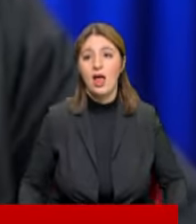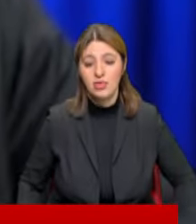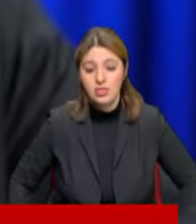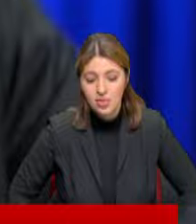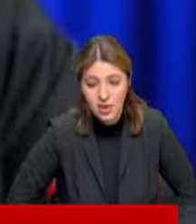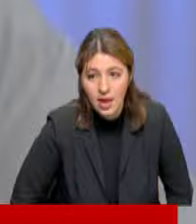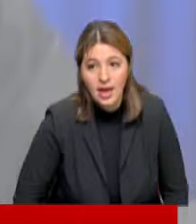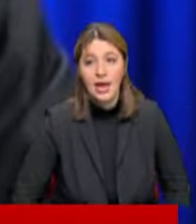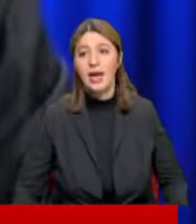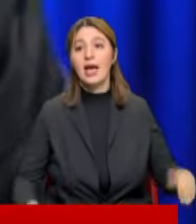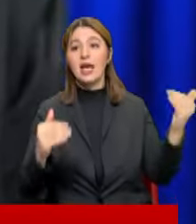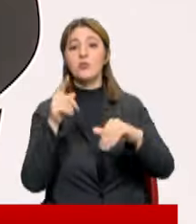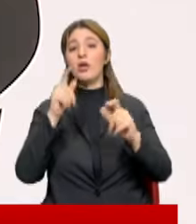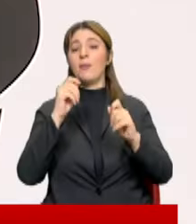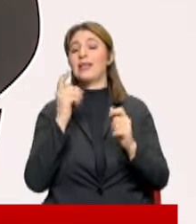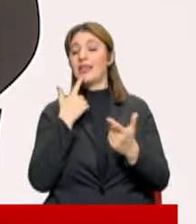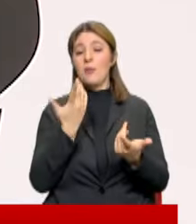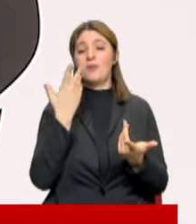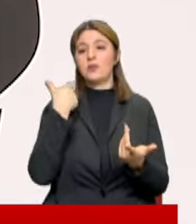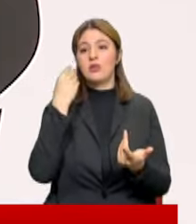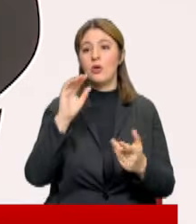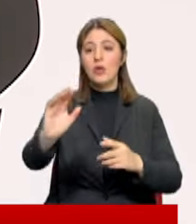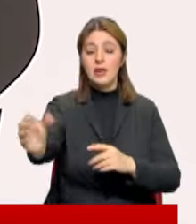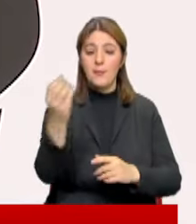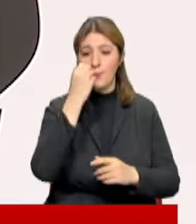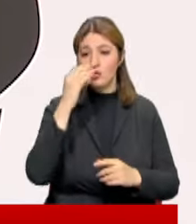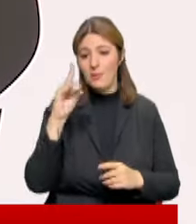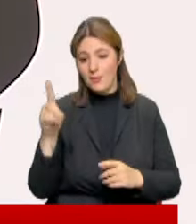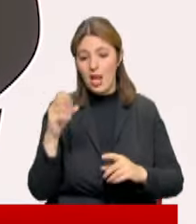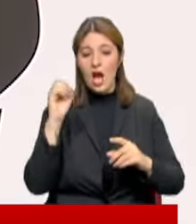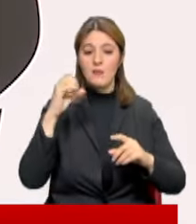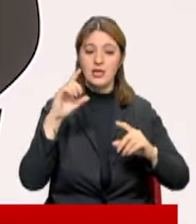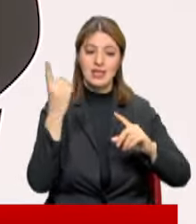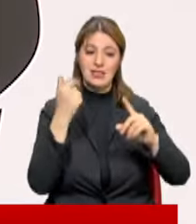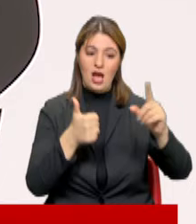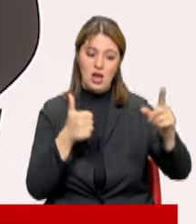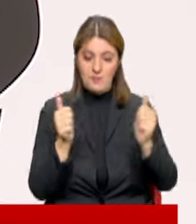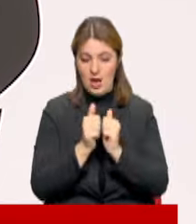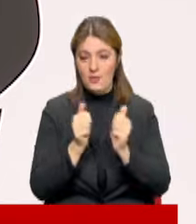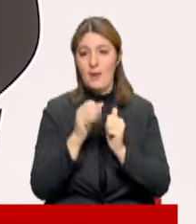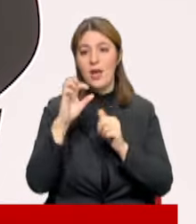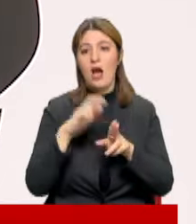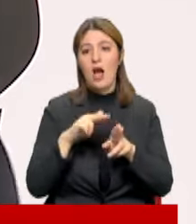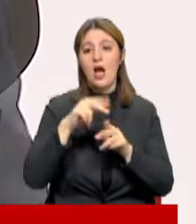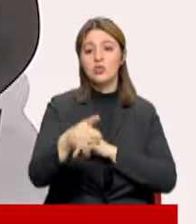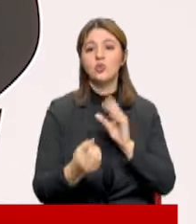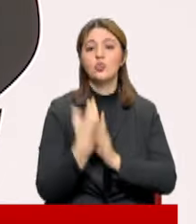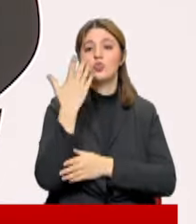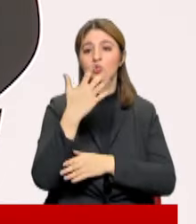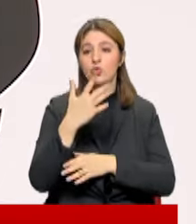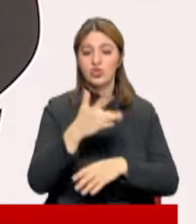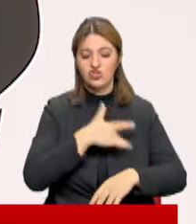getirip de bunu yapmak nedir anlamıyoruz yani Devlet Bahçeli mhps de AKP iktidarıyla birlikte PKK'nın kurucu